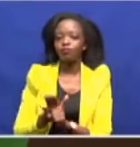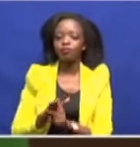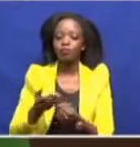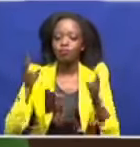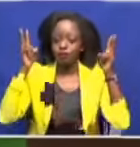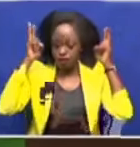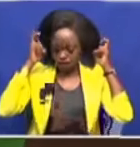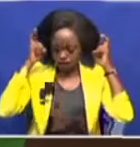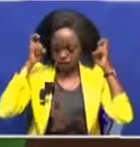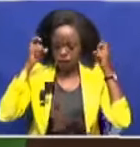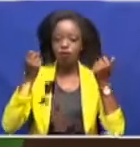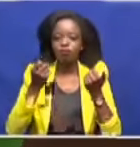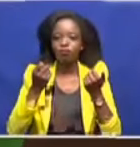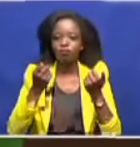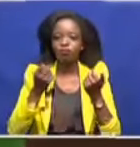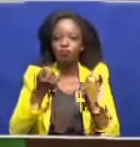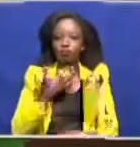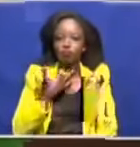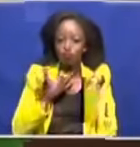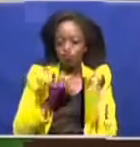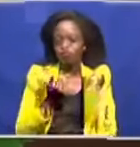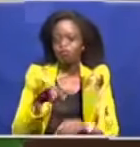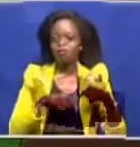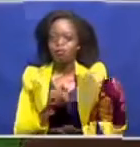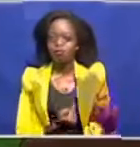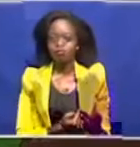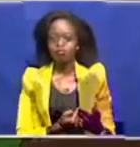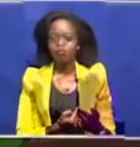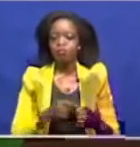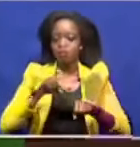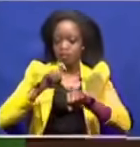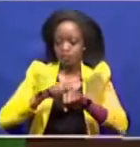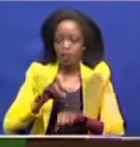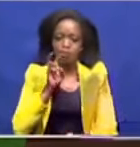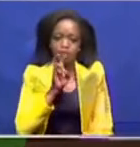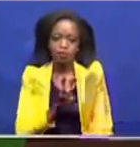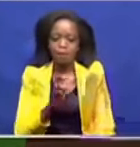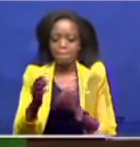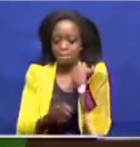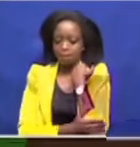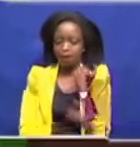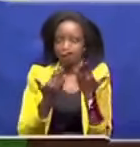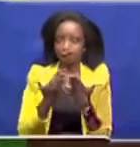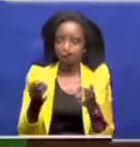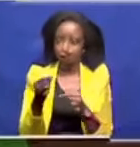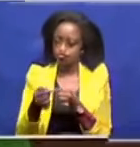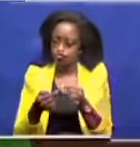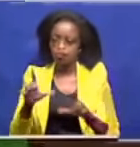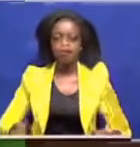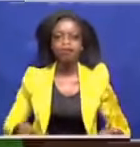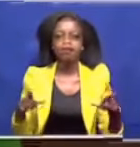evil, greedy hearts. Wakati tunaona mambo mabaya yakitendeka